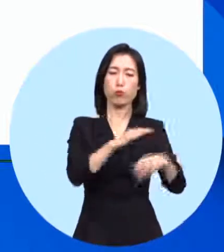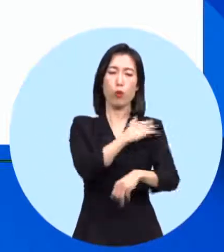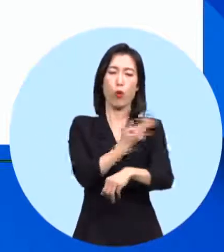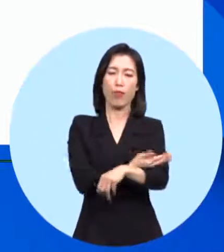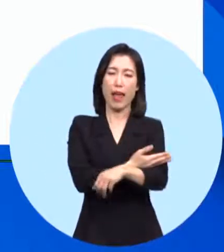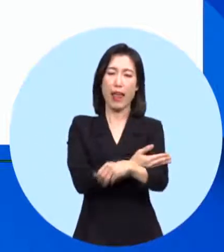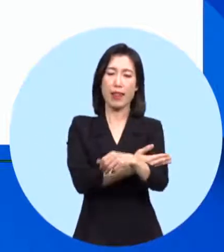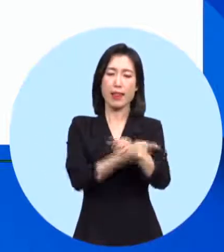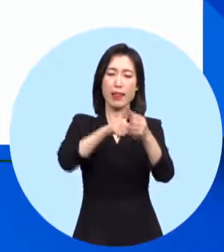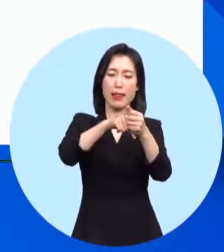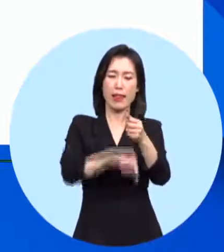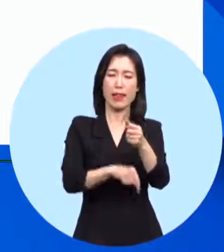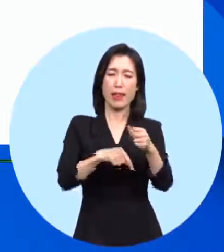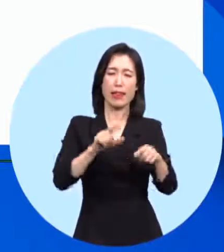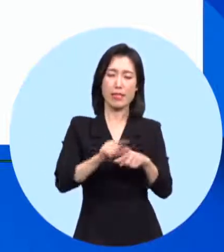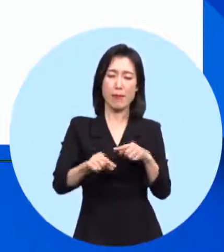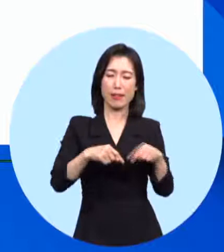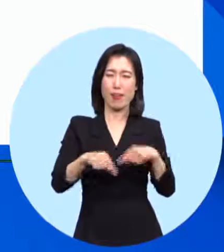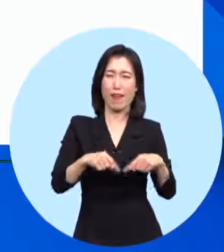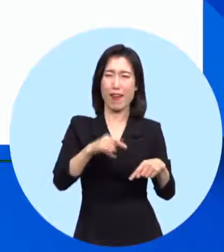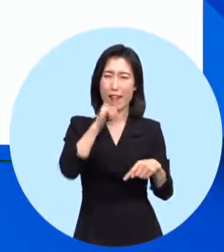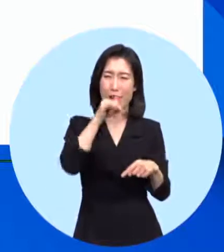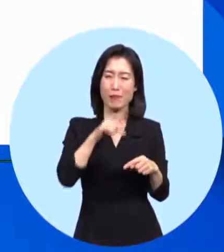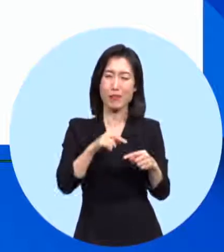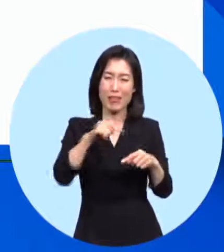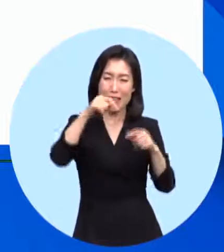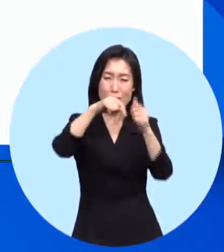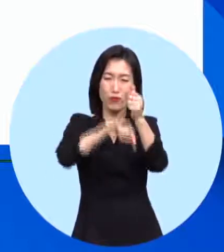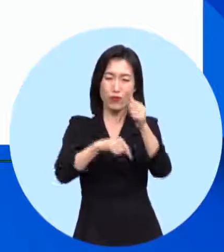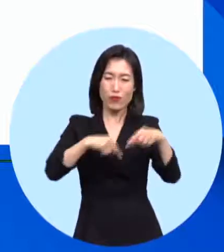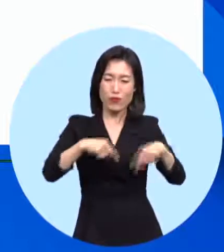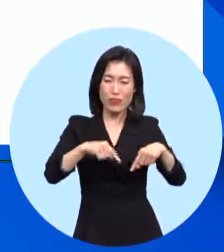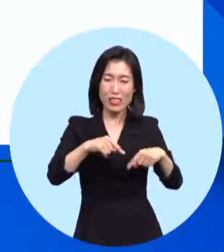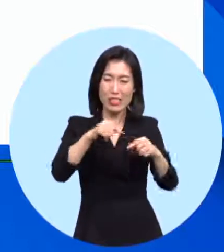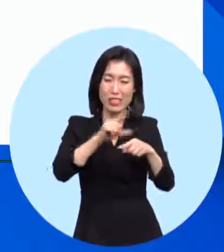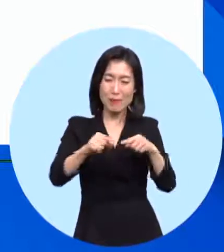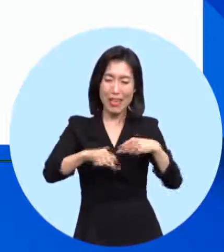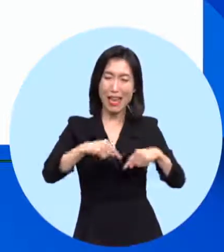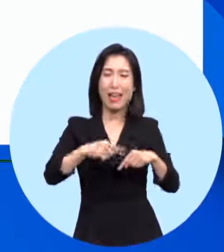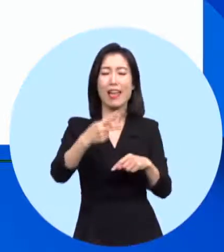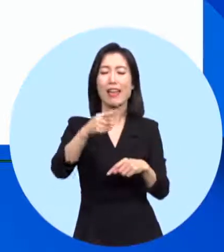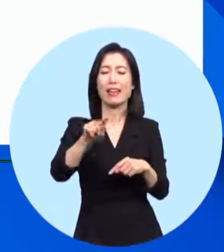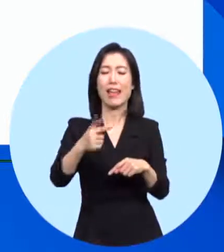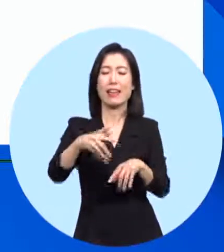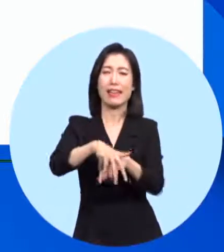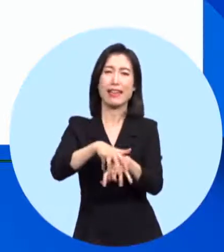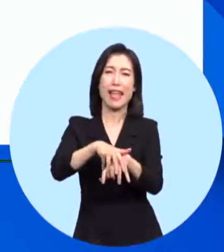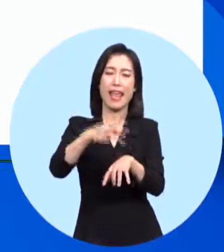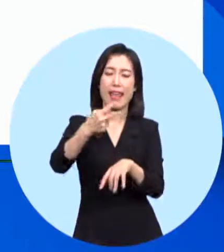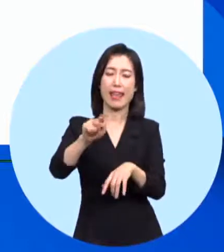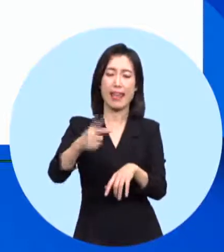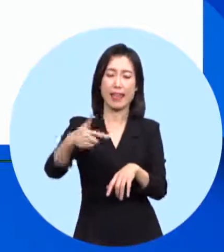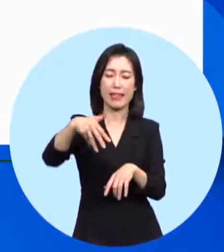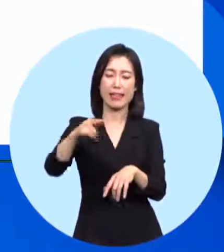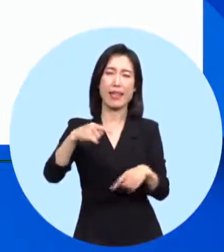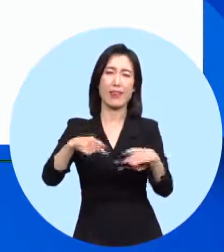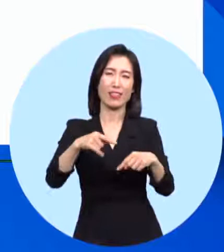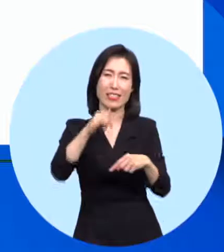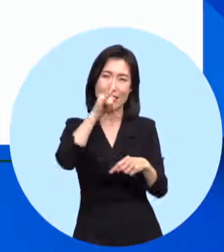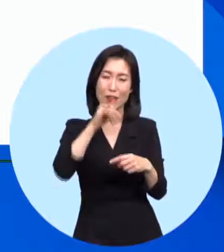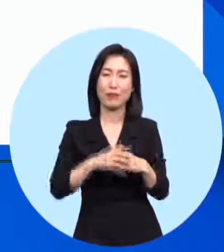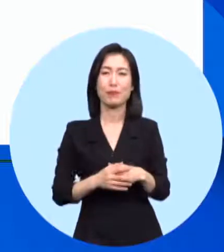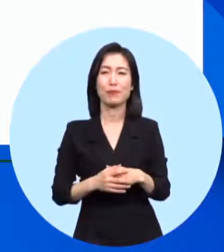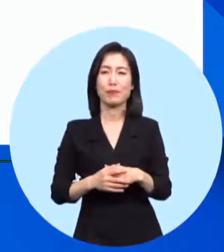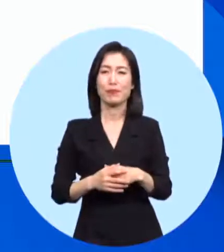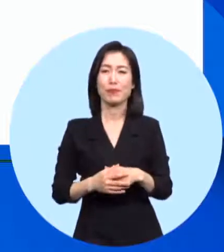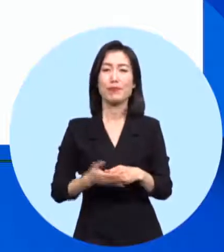이렇게 움직이는 지방자치를 우리가 단체자치라고 부릅니다. 그런데 또 하나의 자치는 이런